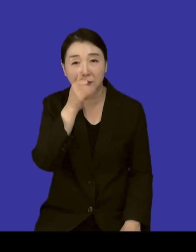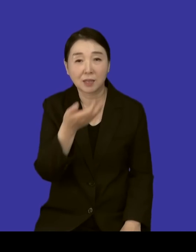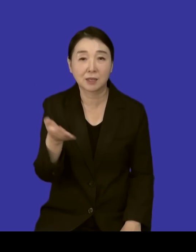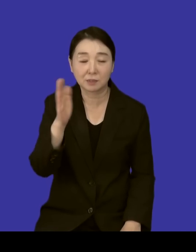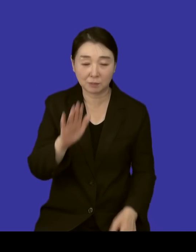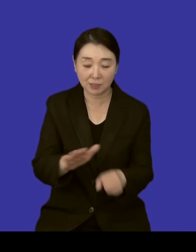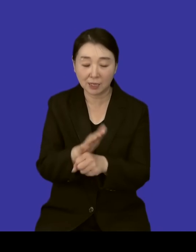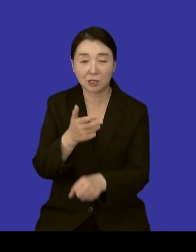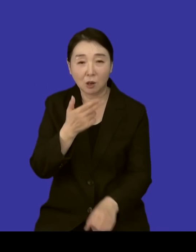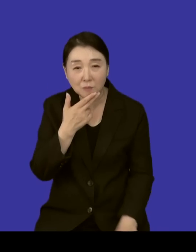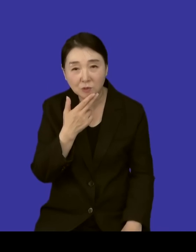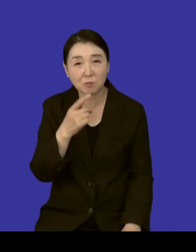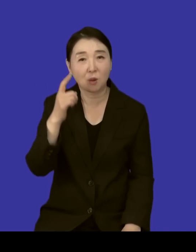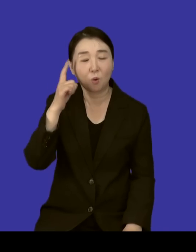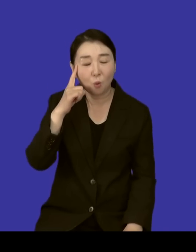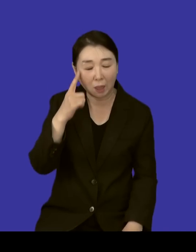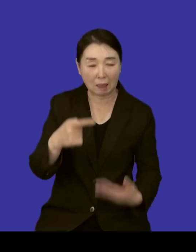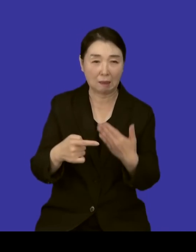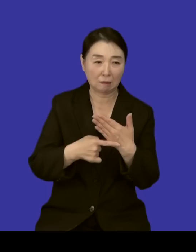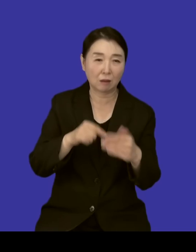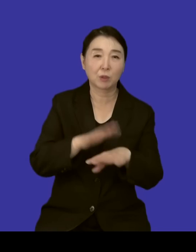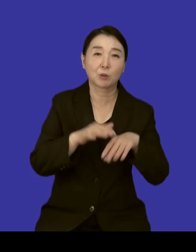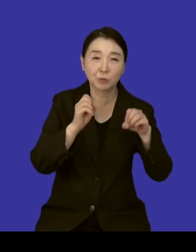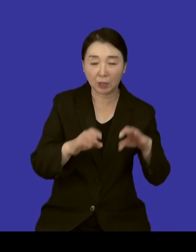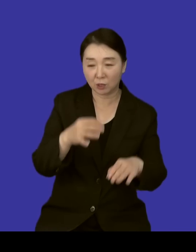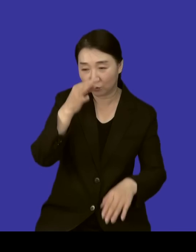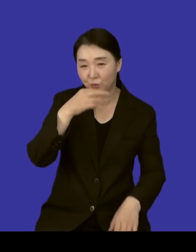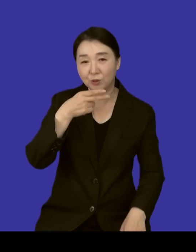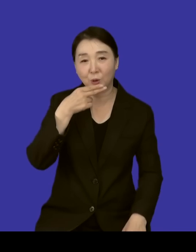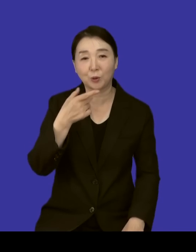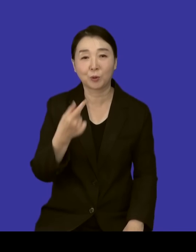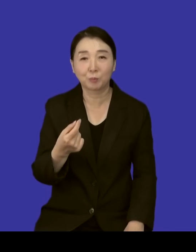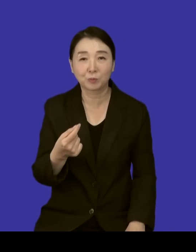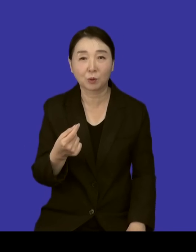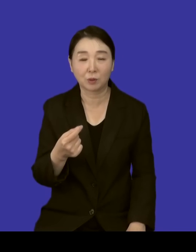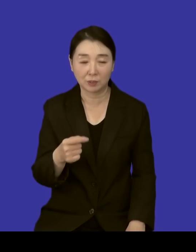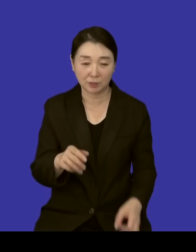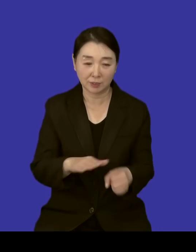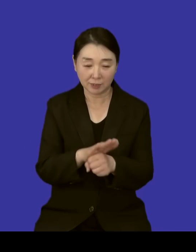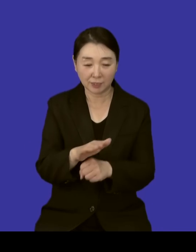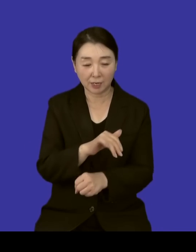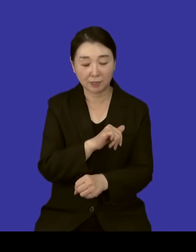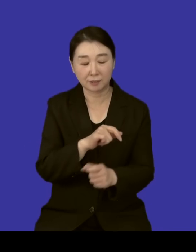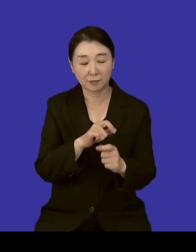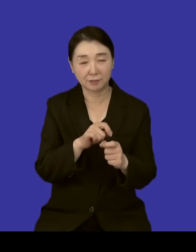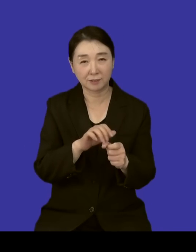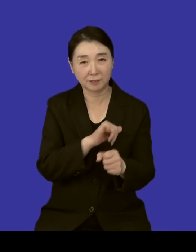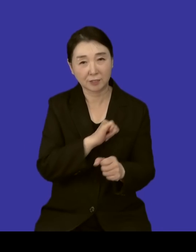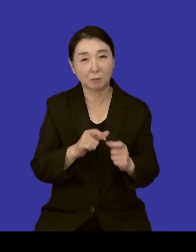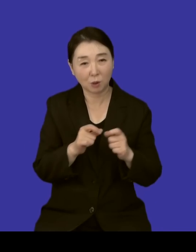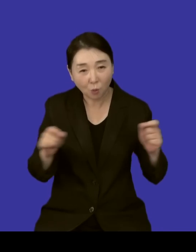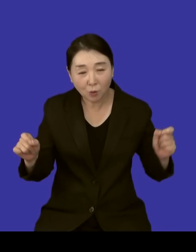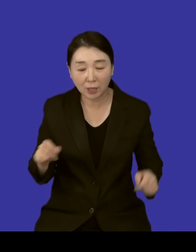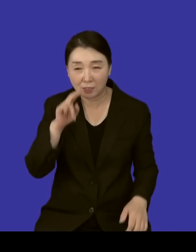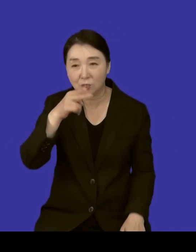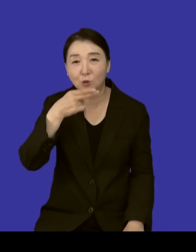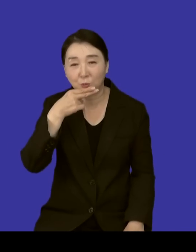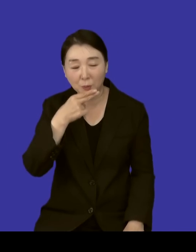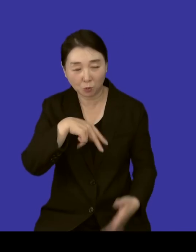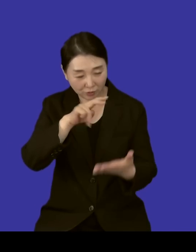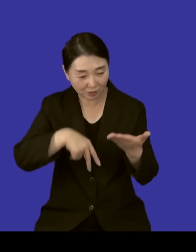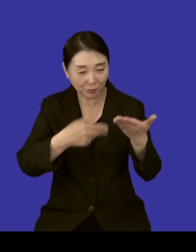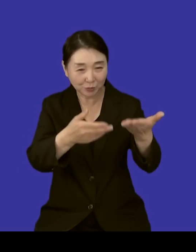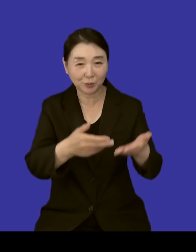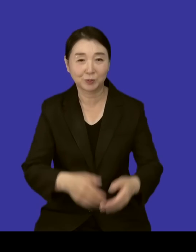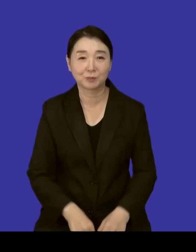사랑이 없으면 울리는 꽹과리고 아무 유익이 없는데, 사랑을 오래 참고 온유하며 투기하지 아니하며, 쫙 읽은